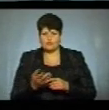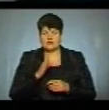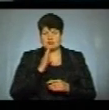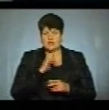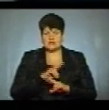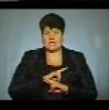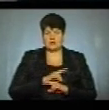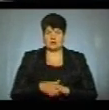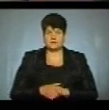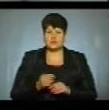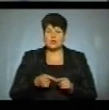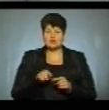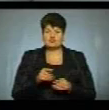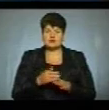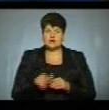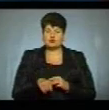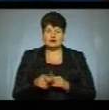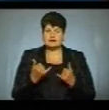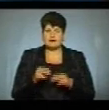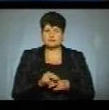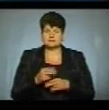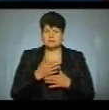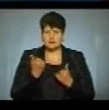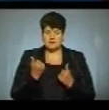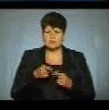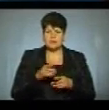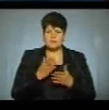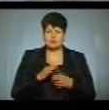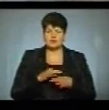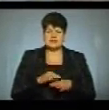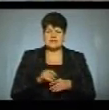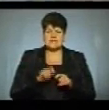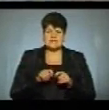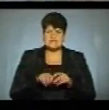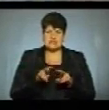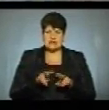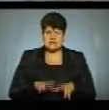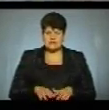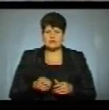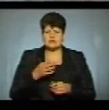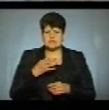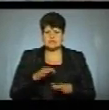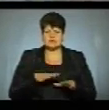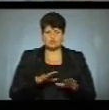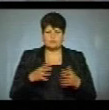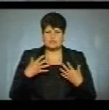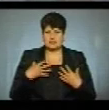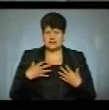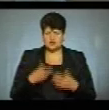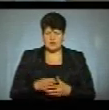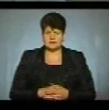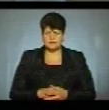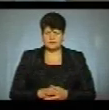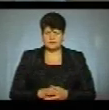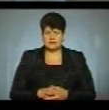загинула. Цю частину дороги зараз не ремонтують, бо там мають провести слідство, розповів заступник начальника служби автодоріг області Іван Костюк.